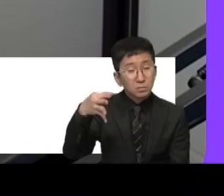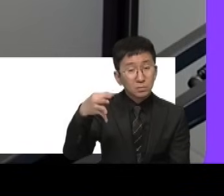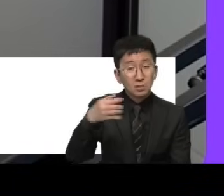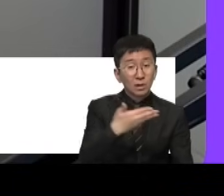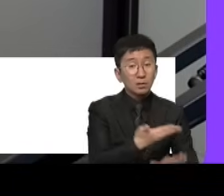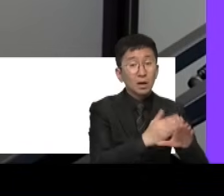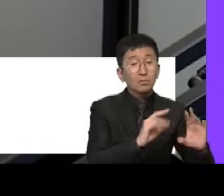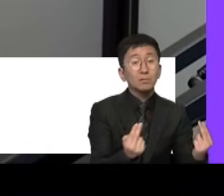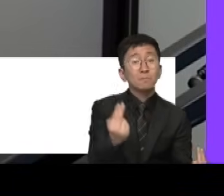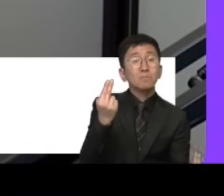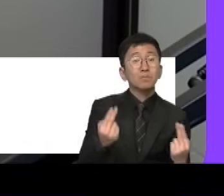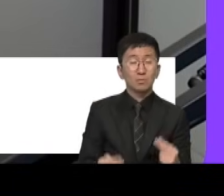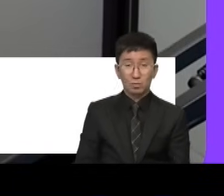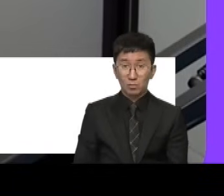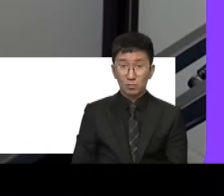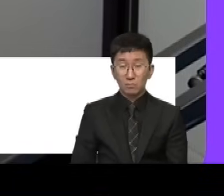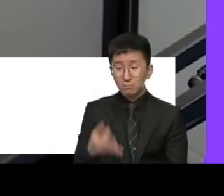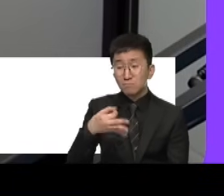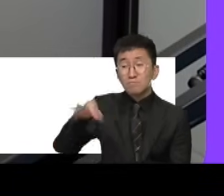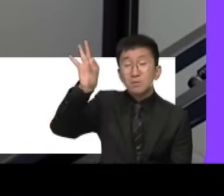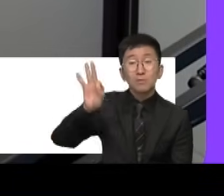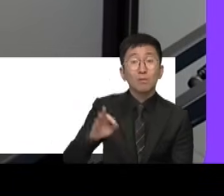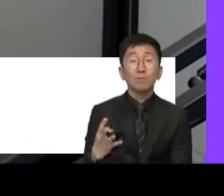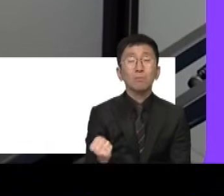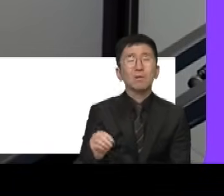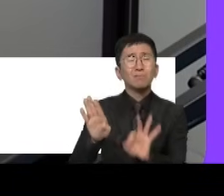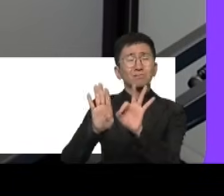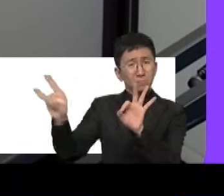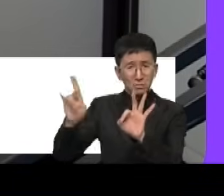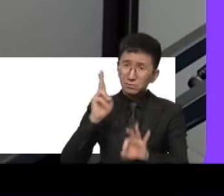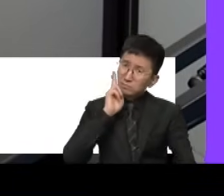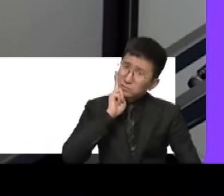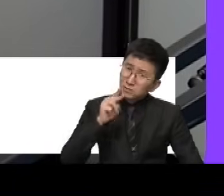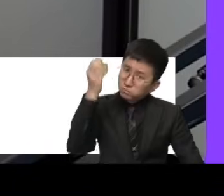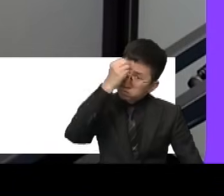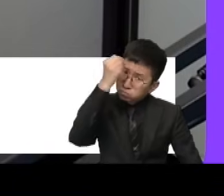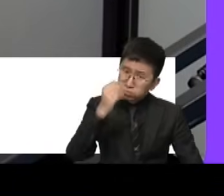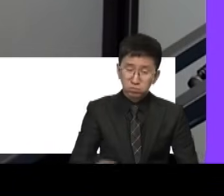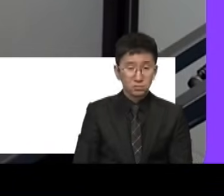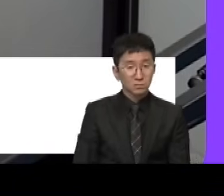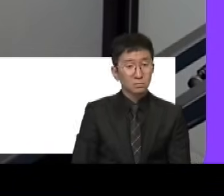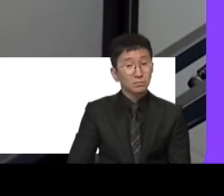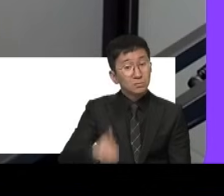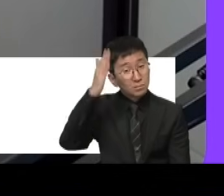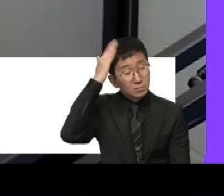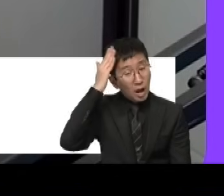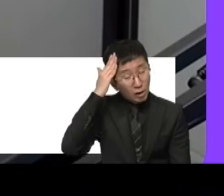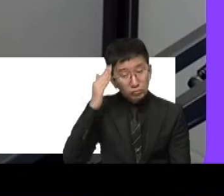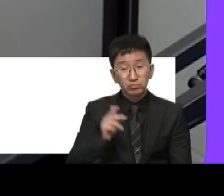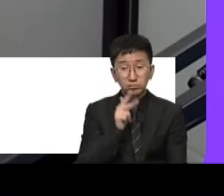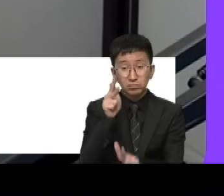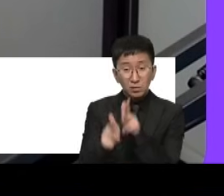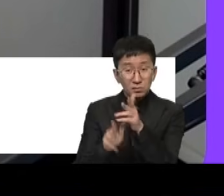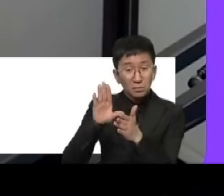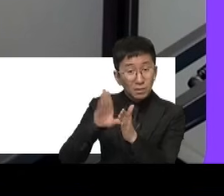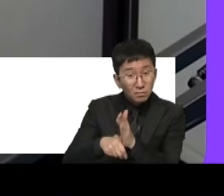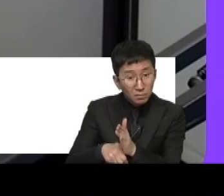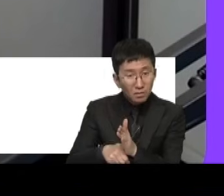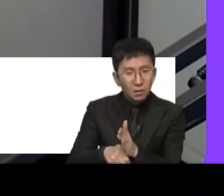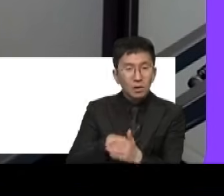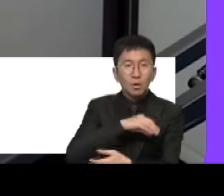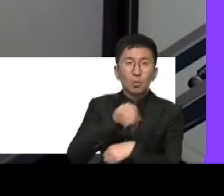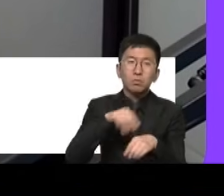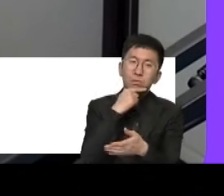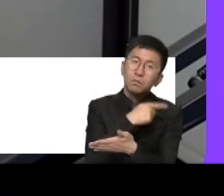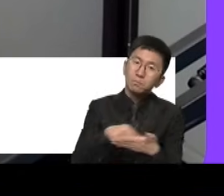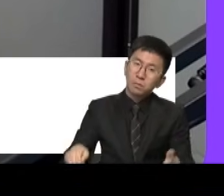다른 국가에 비해 10배가 더 높은 상황입니다. 한국 시장에서 활동을 하고 사업을 할 때마다